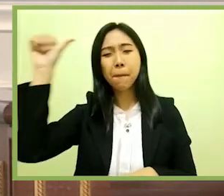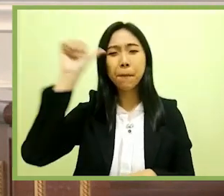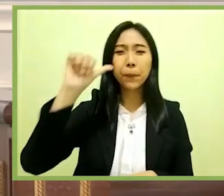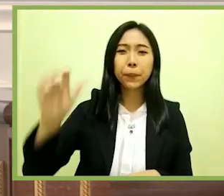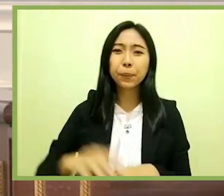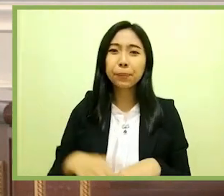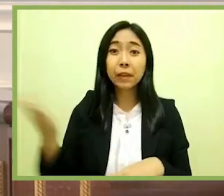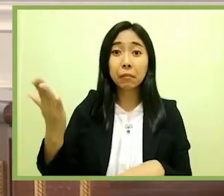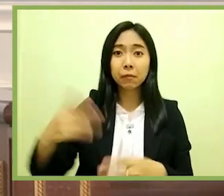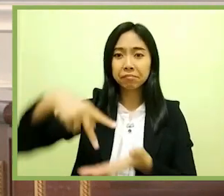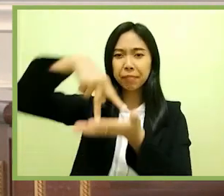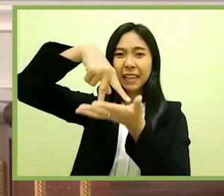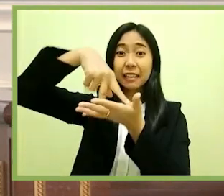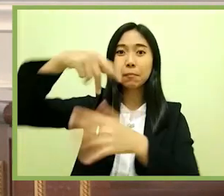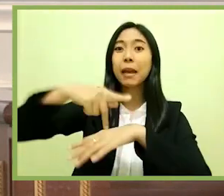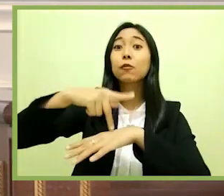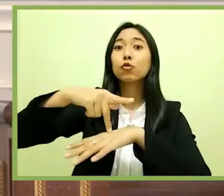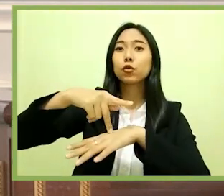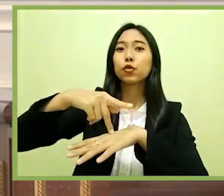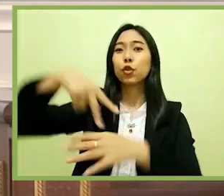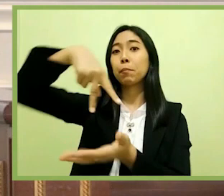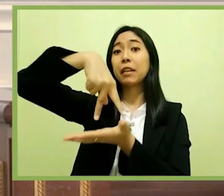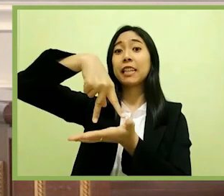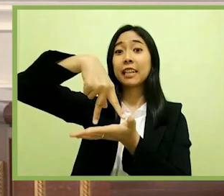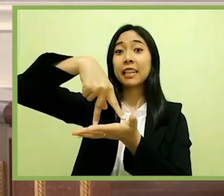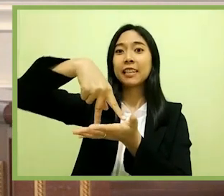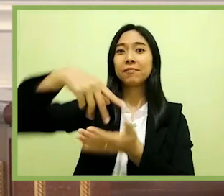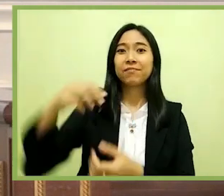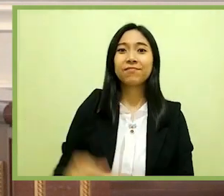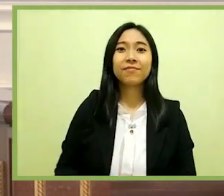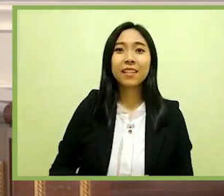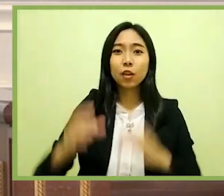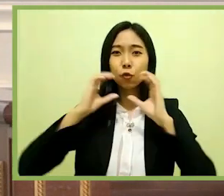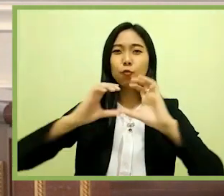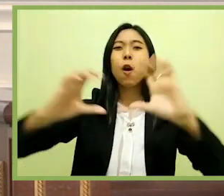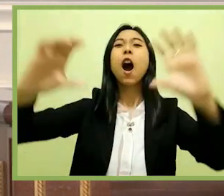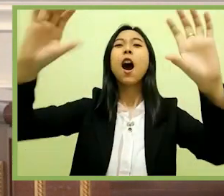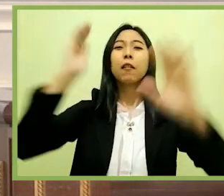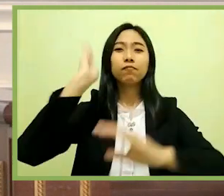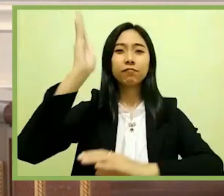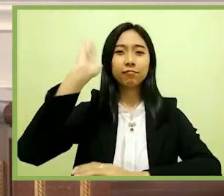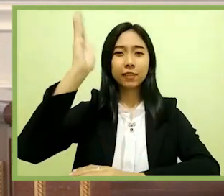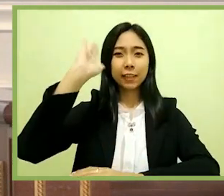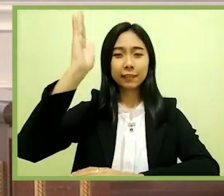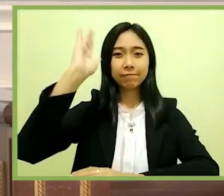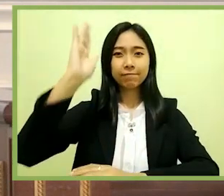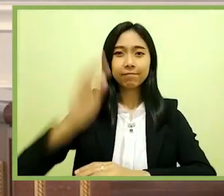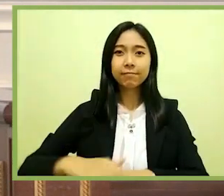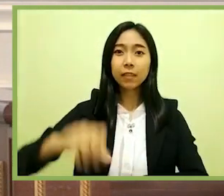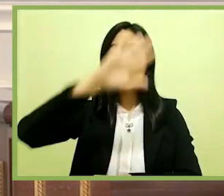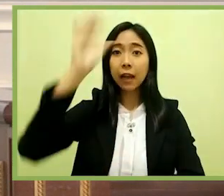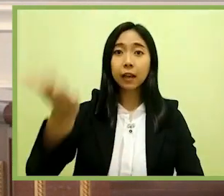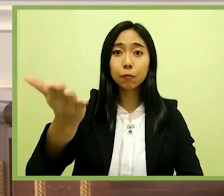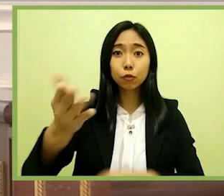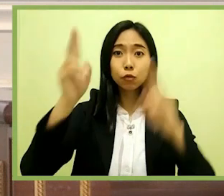Maka bangkitlah Petrus, berdiri dengan 11 rasul itu, dan dengan suara nyaring ia berkata kepada mereka, "Hai kamu orang Yahudi